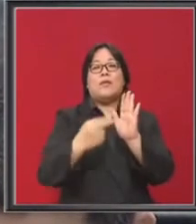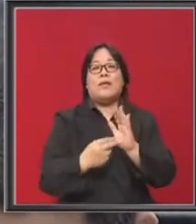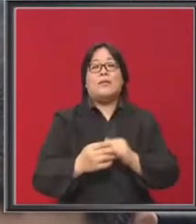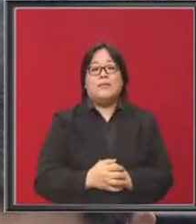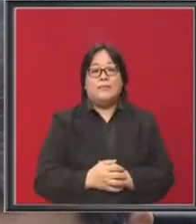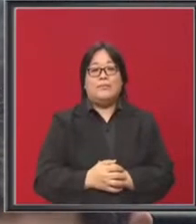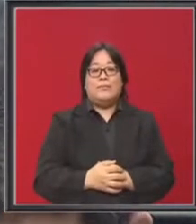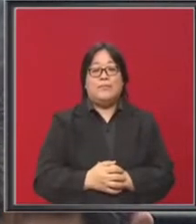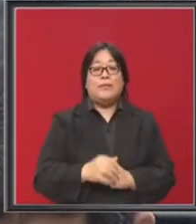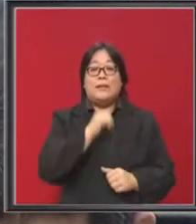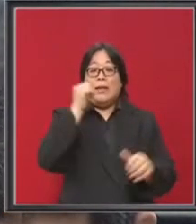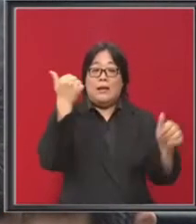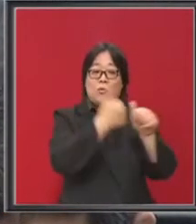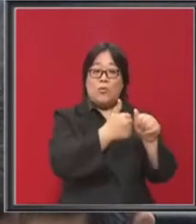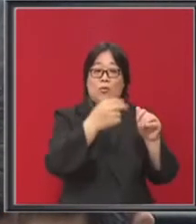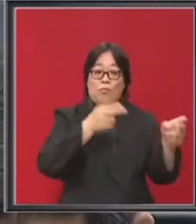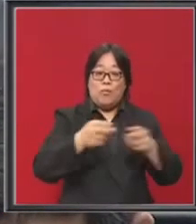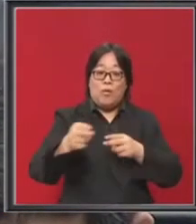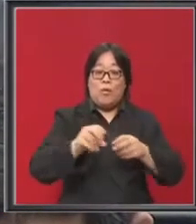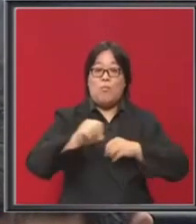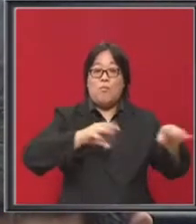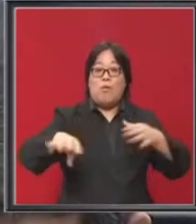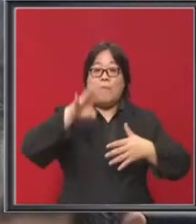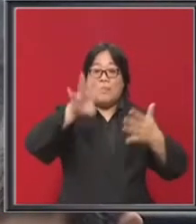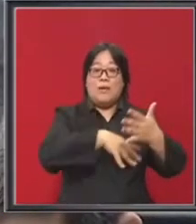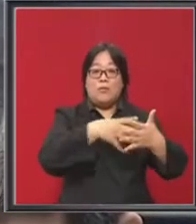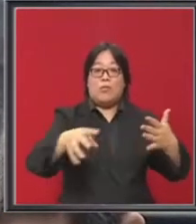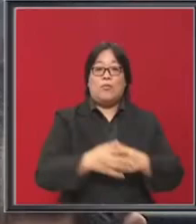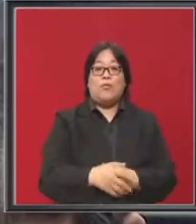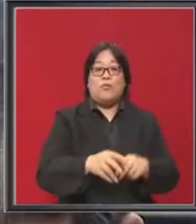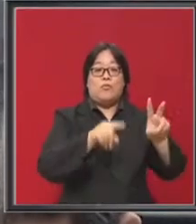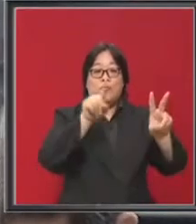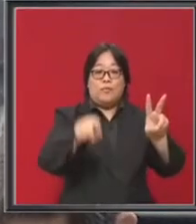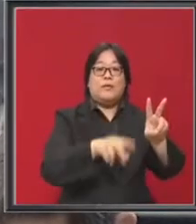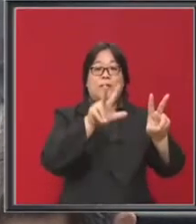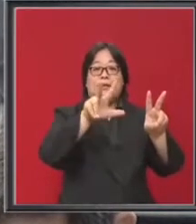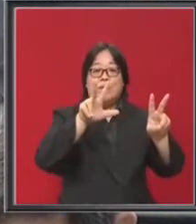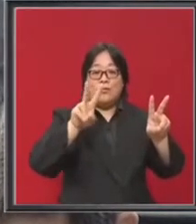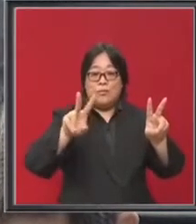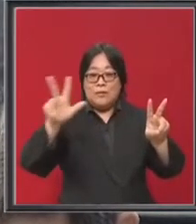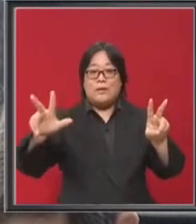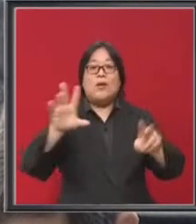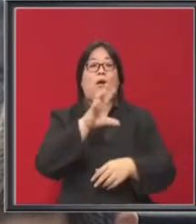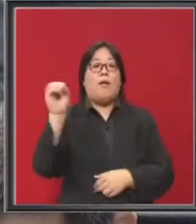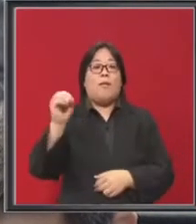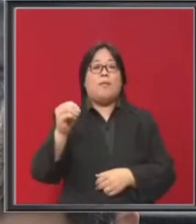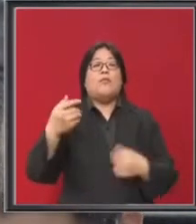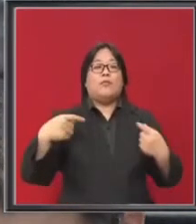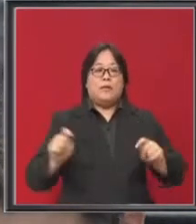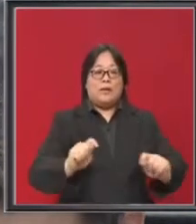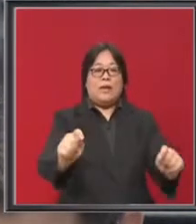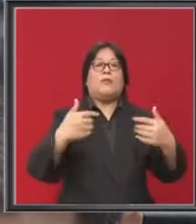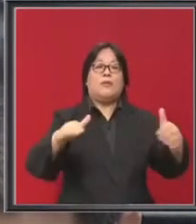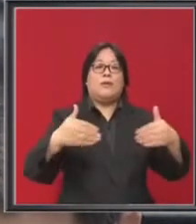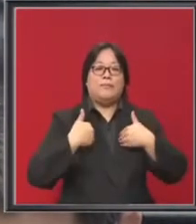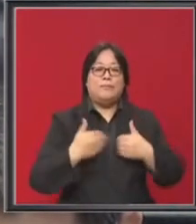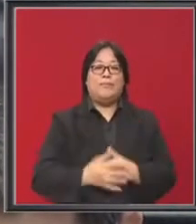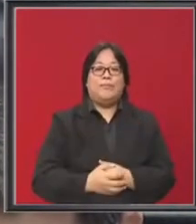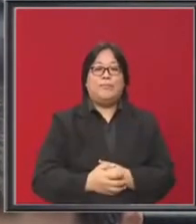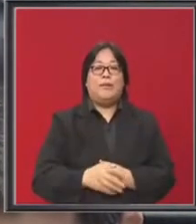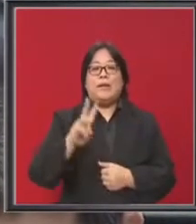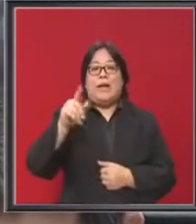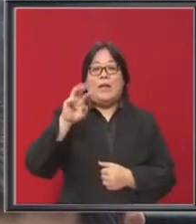manakala tidak patuhan kepada pengurusan buangan terjadi hal sebaliknya 2323 Sarekat telepon diambil tindakan